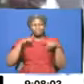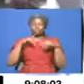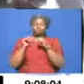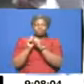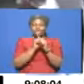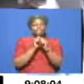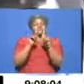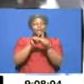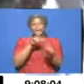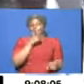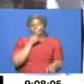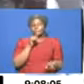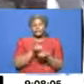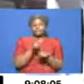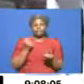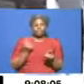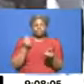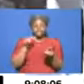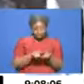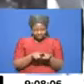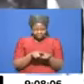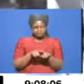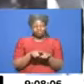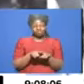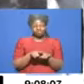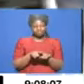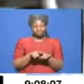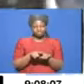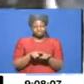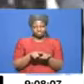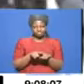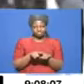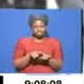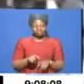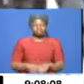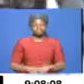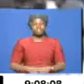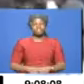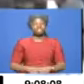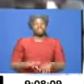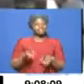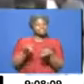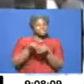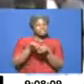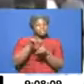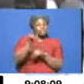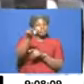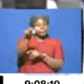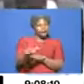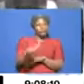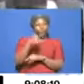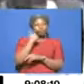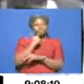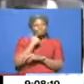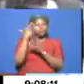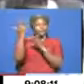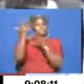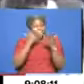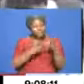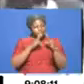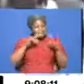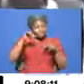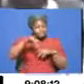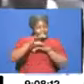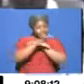ndugu na dada. Mulinaza bandu banje. Na ule mtu ambaye ataleta amani nchi hii